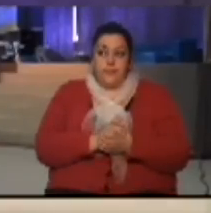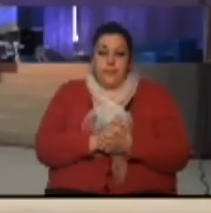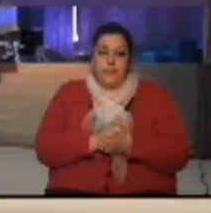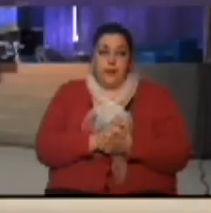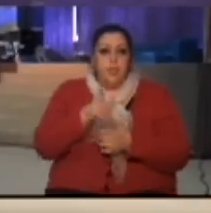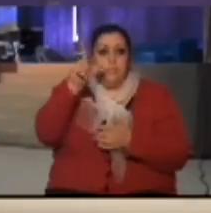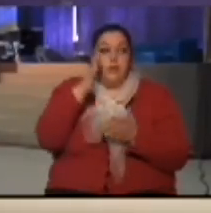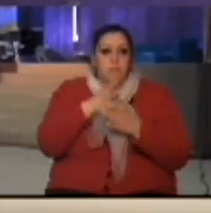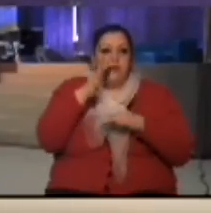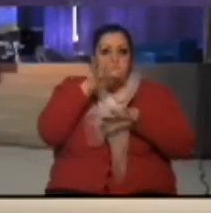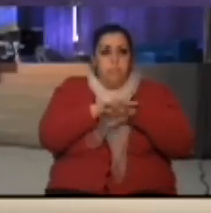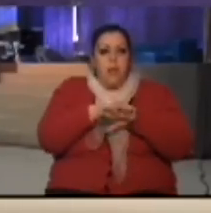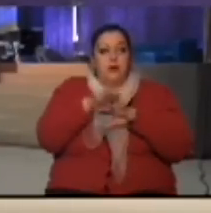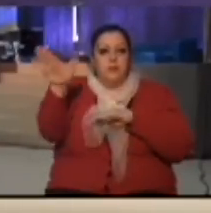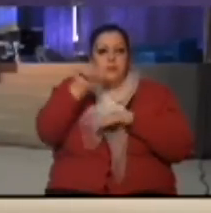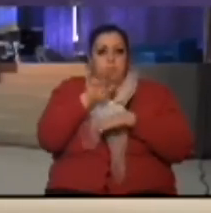երբևէ բանկից,